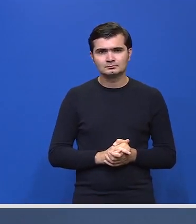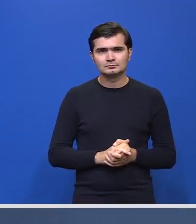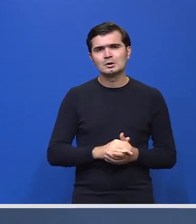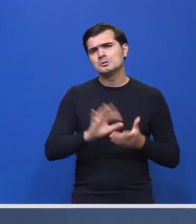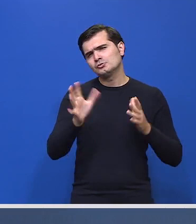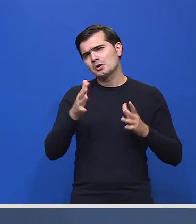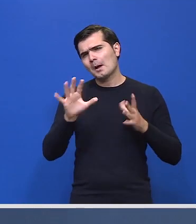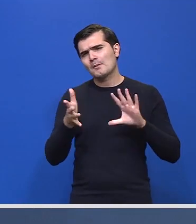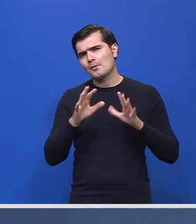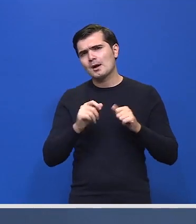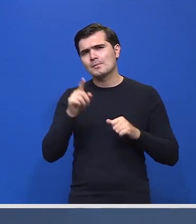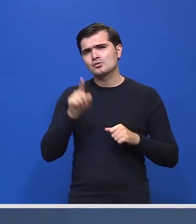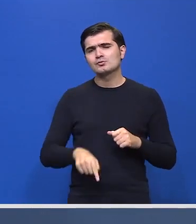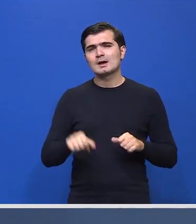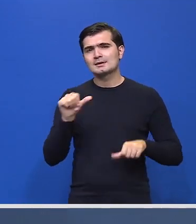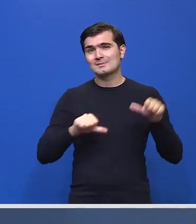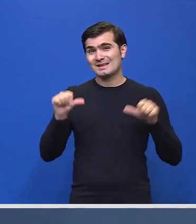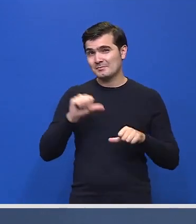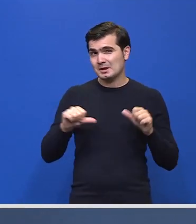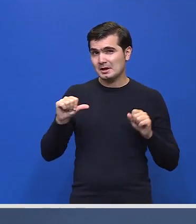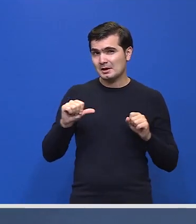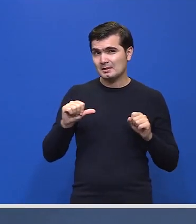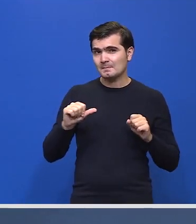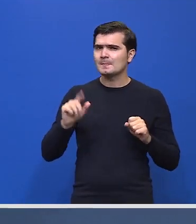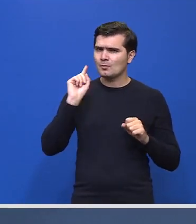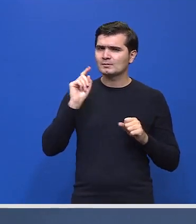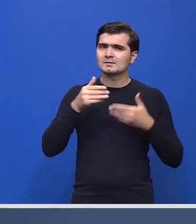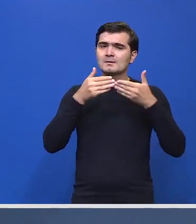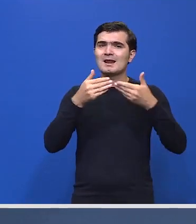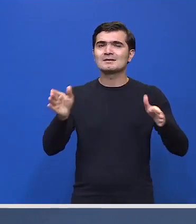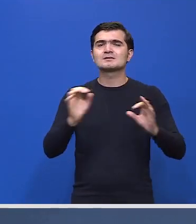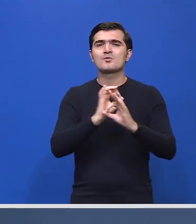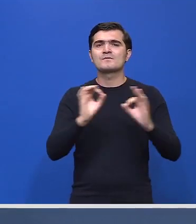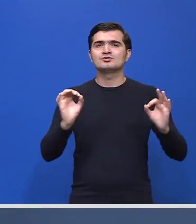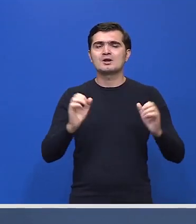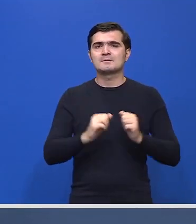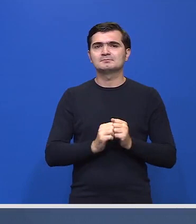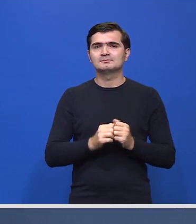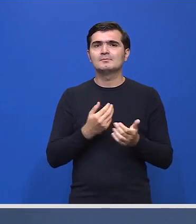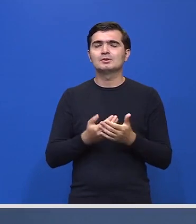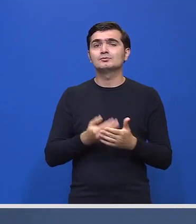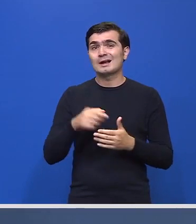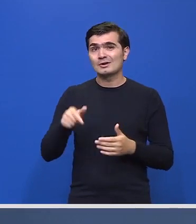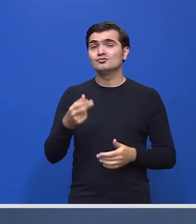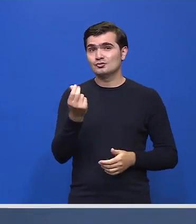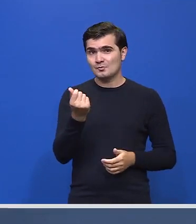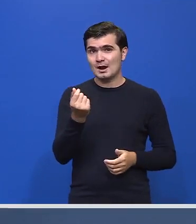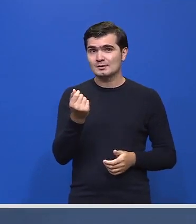cel mai probabil în luna septembrie va fi lansat oficial, astfel încât banii să poată